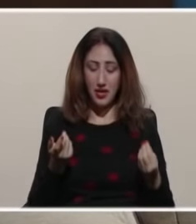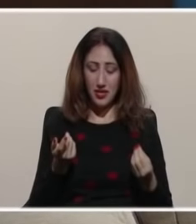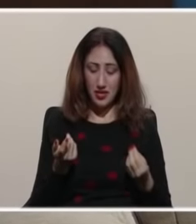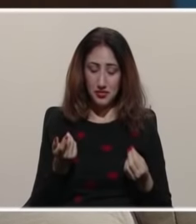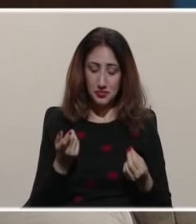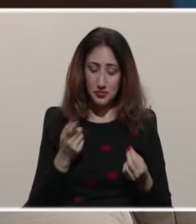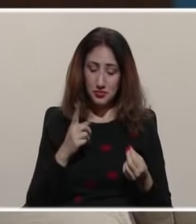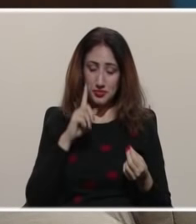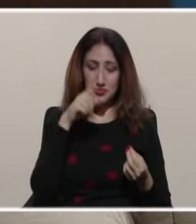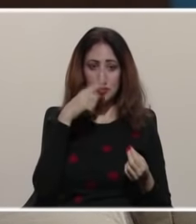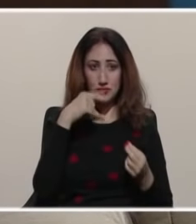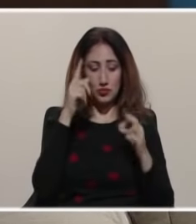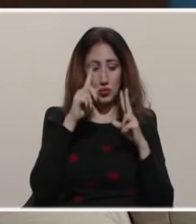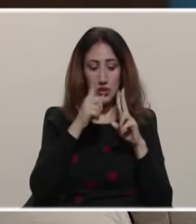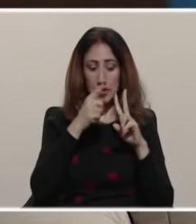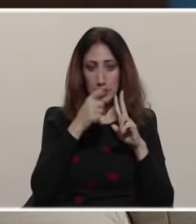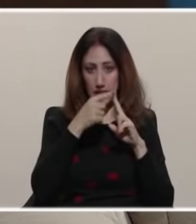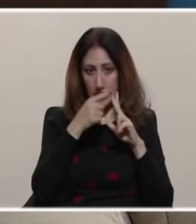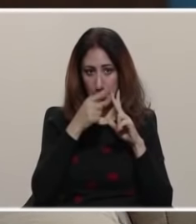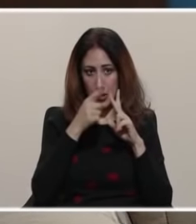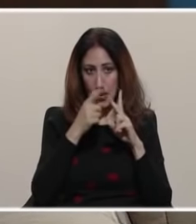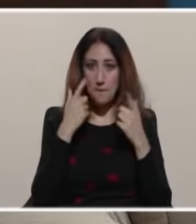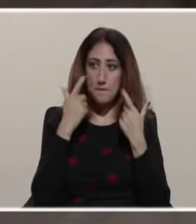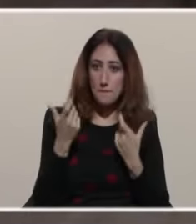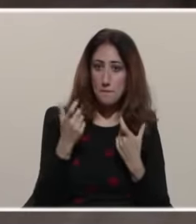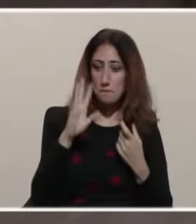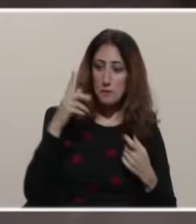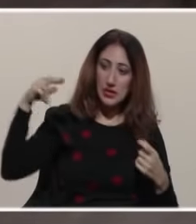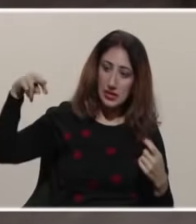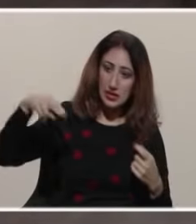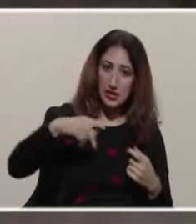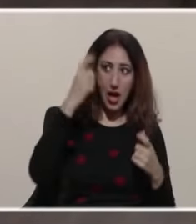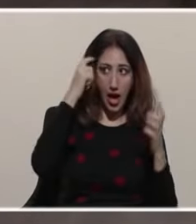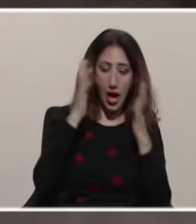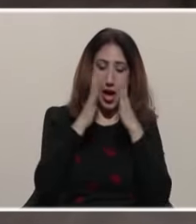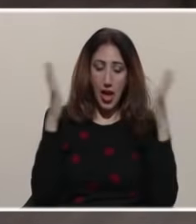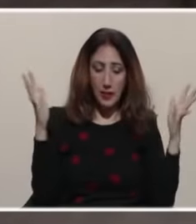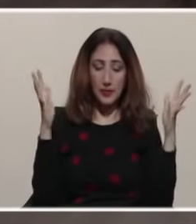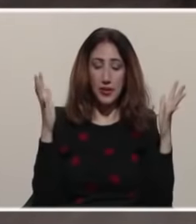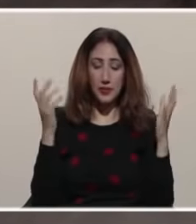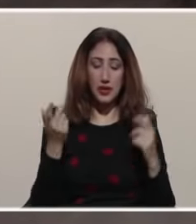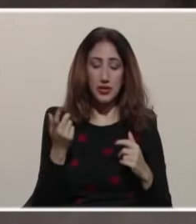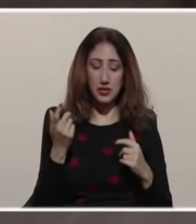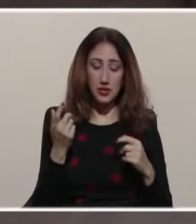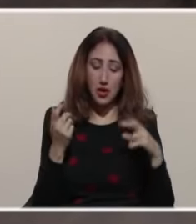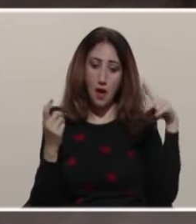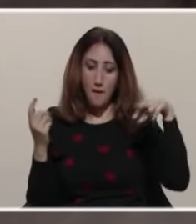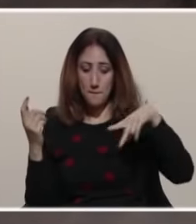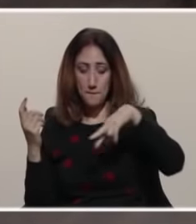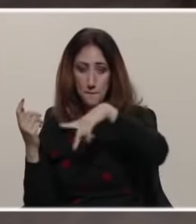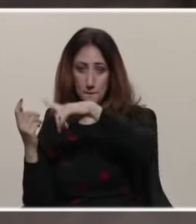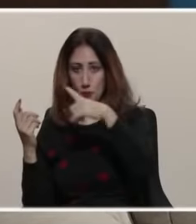واحدة، تاني يوم الصحابة منتظرين مين يعدي، عالم كبير، حد كبير قوي. فإذا اللي بيعدي